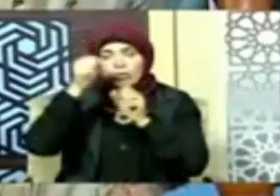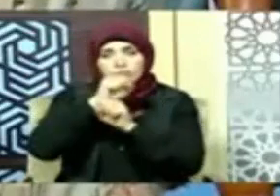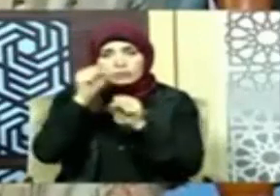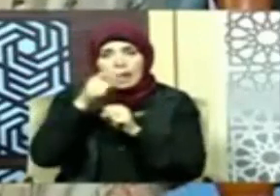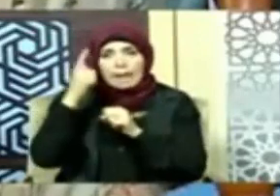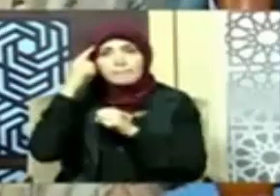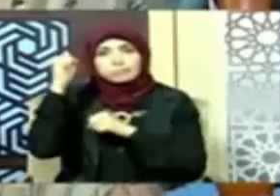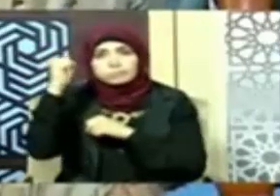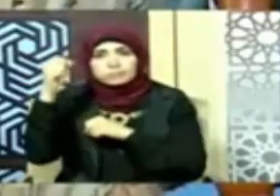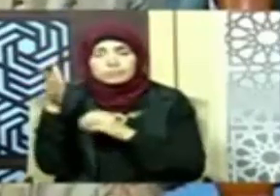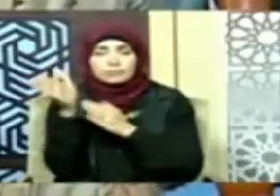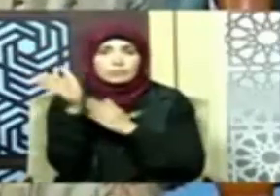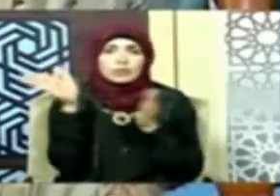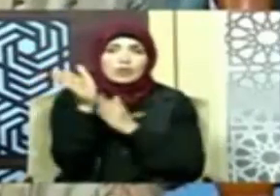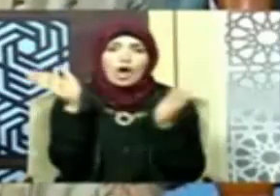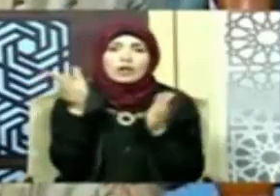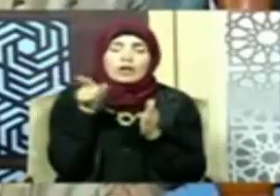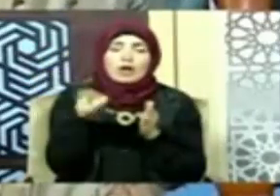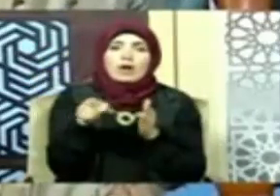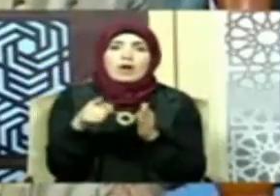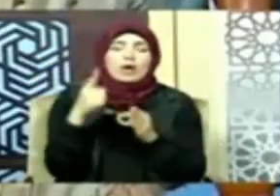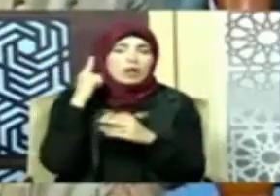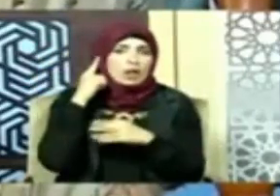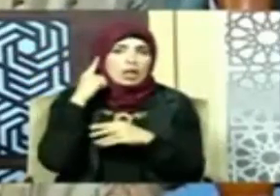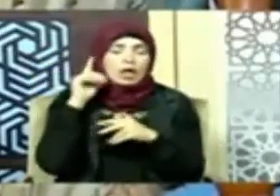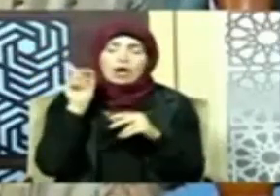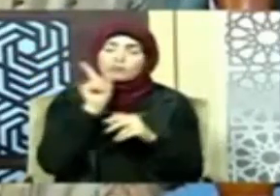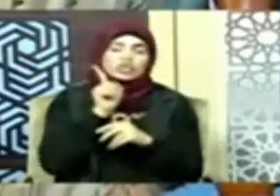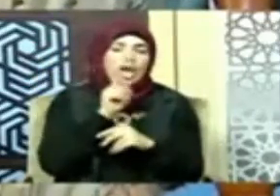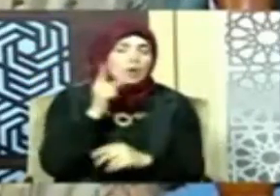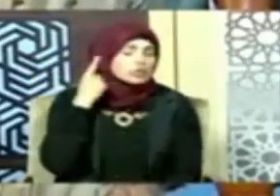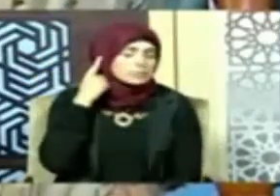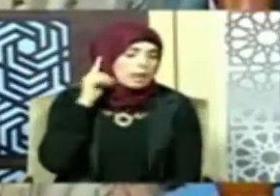التي أصمت آذانها عن سماع الحق،